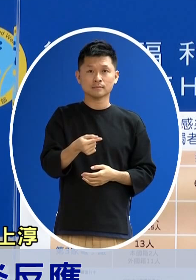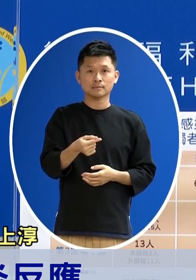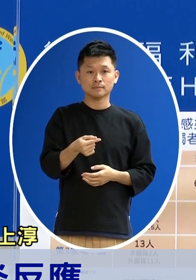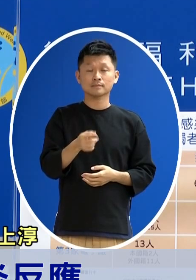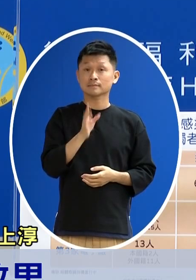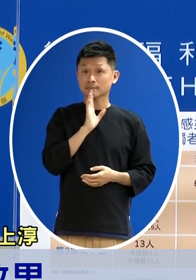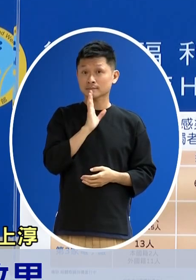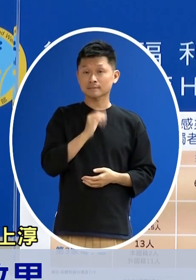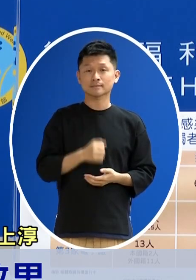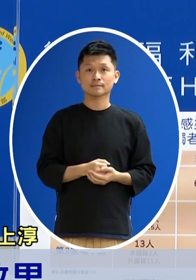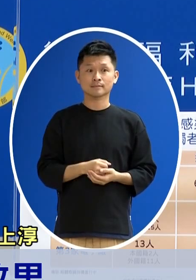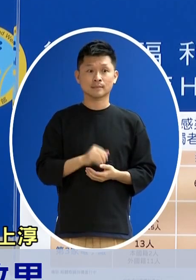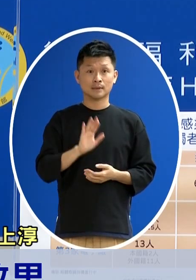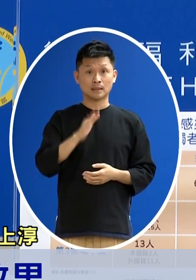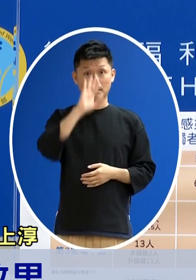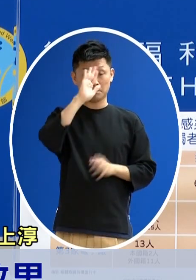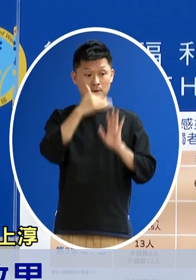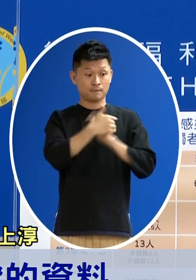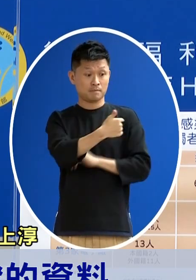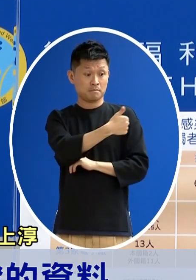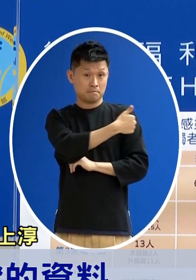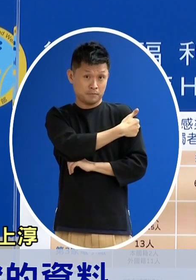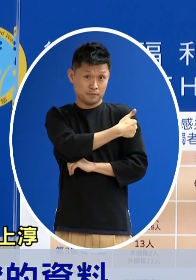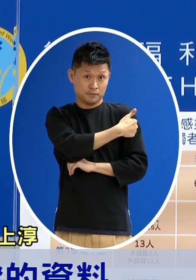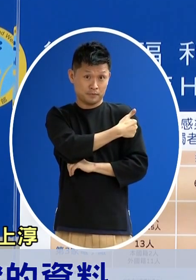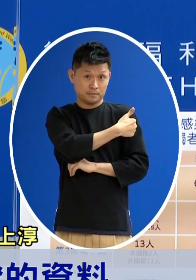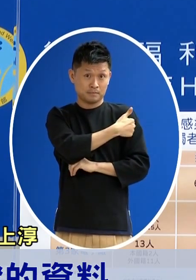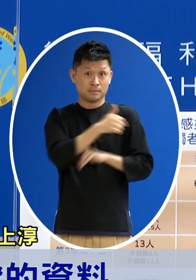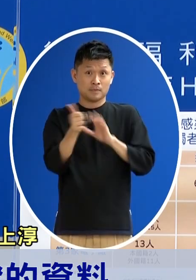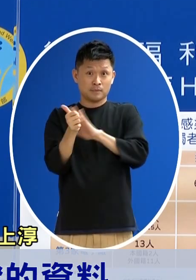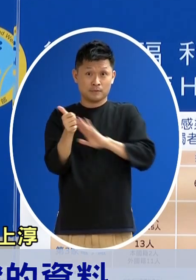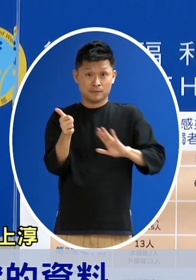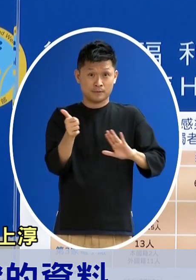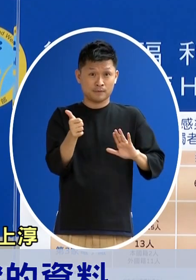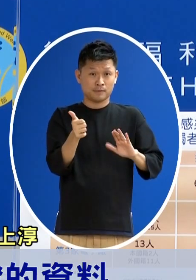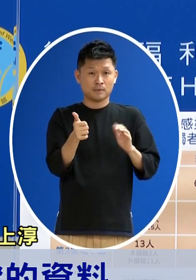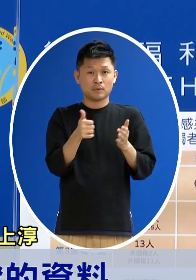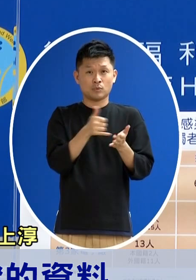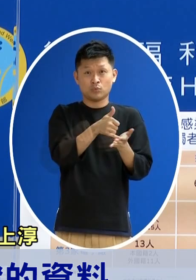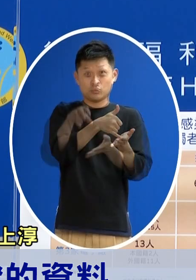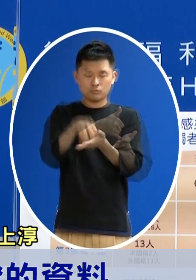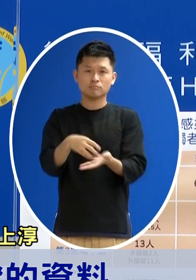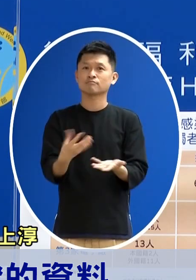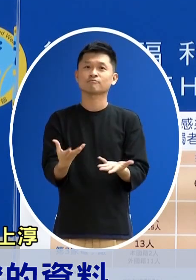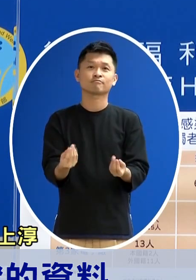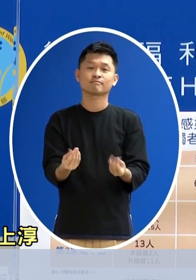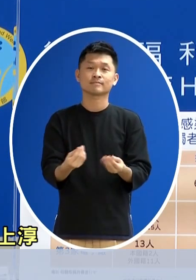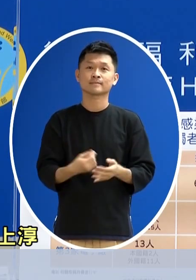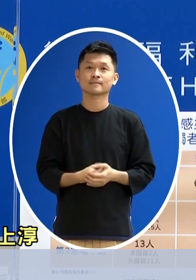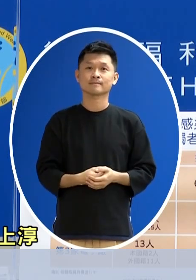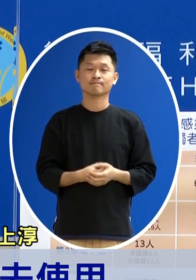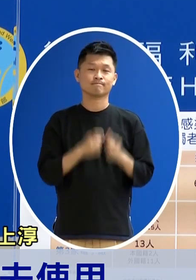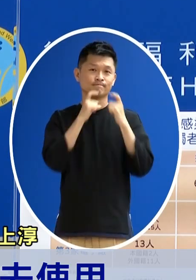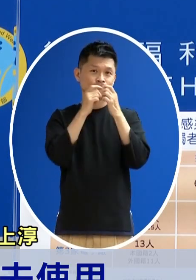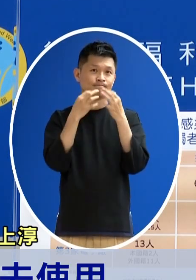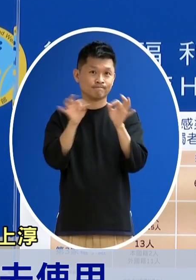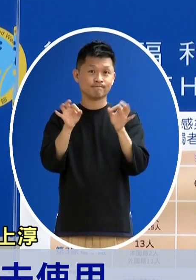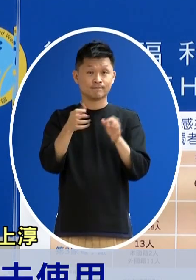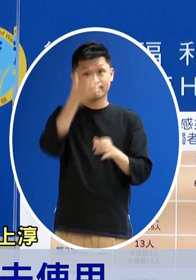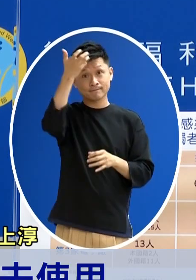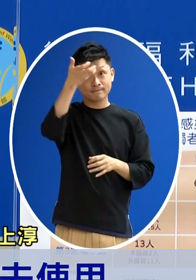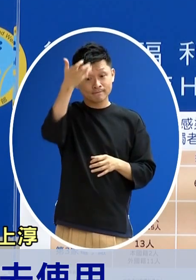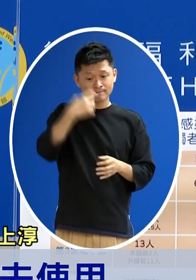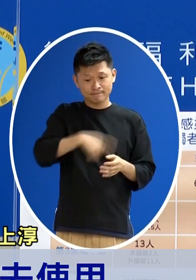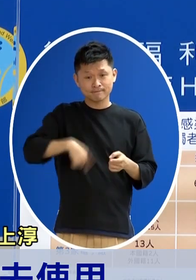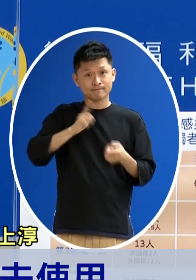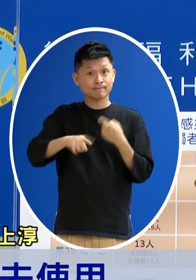应，那可是对疫苗的效果到底会不会有影响是没有什么实证的资料了。简单的说就是没有必要当然就